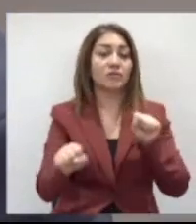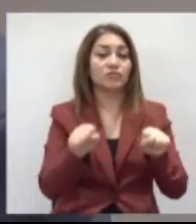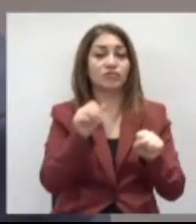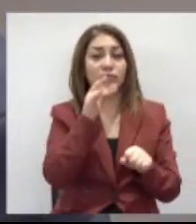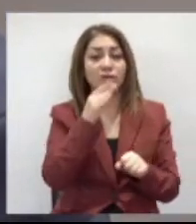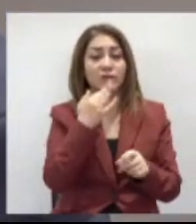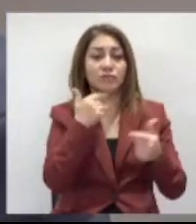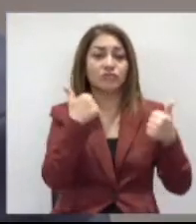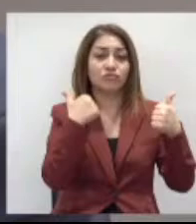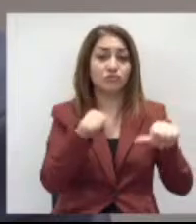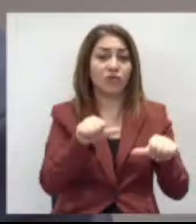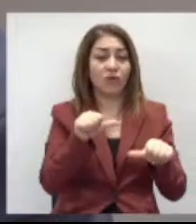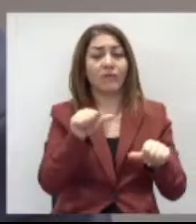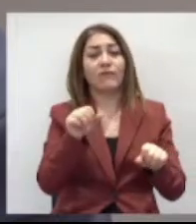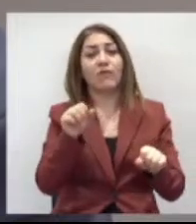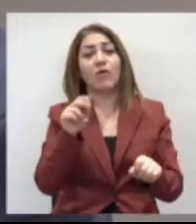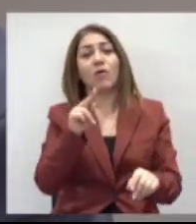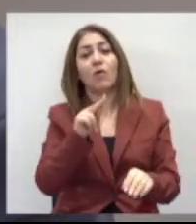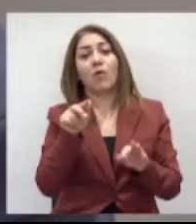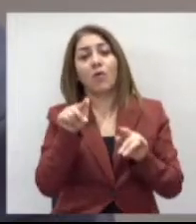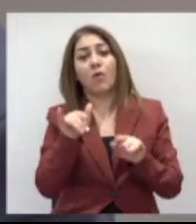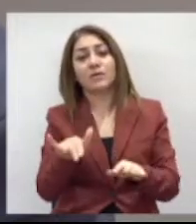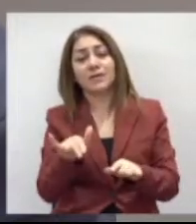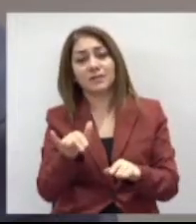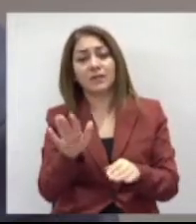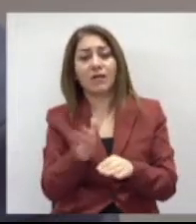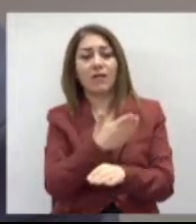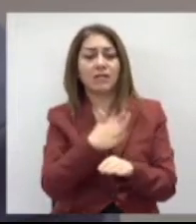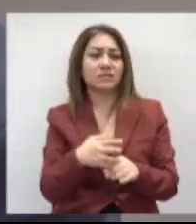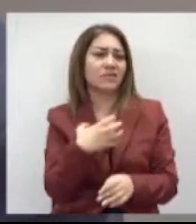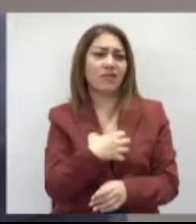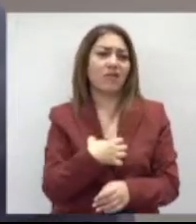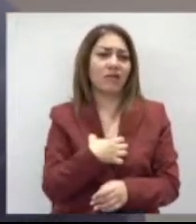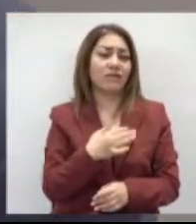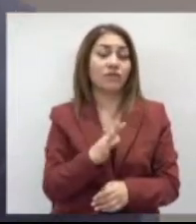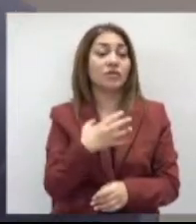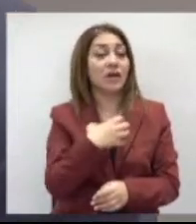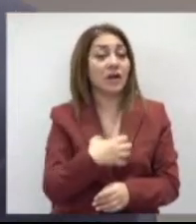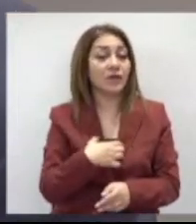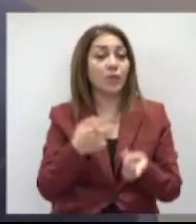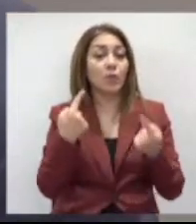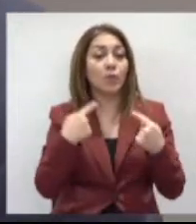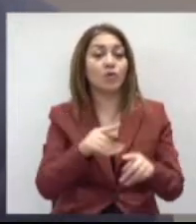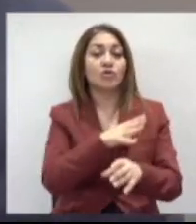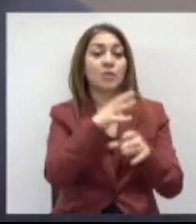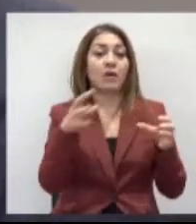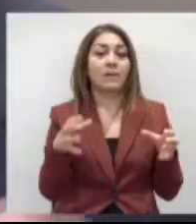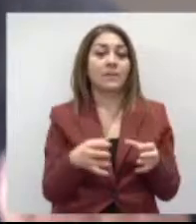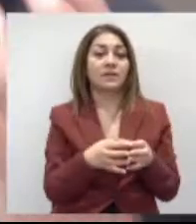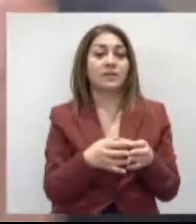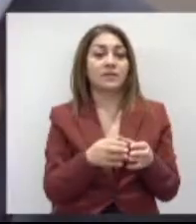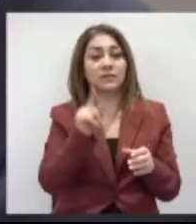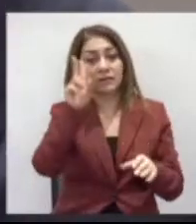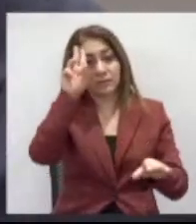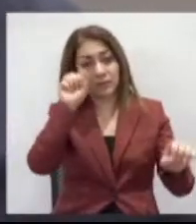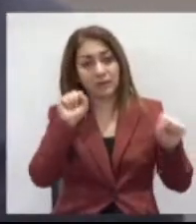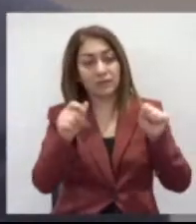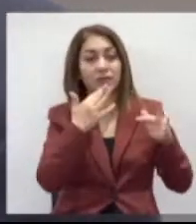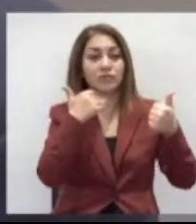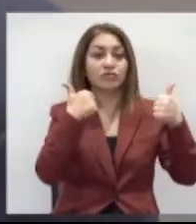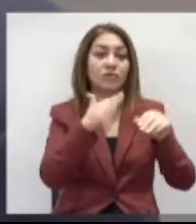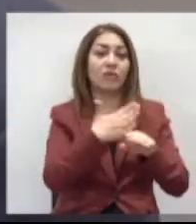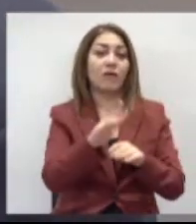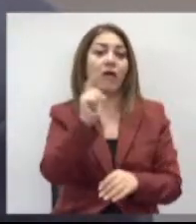որոշ իշխանությունների միջև բաժանման հարցը այդքան էլ կարևոր չի, որքան կարևոր է այլ մարմինների գործադիրից եւ